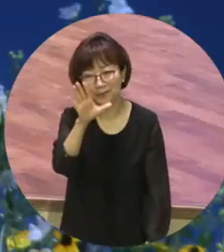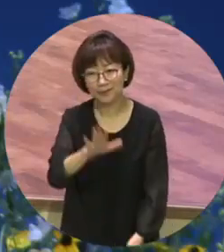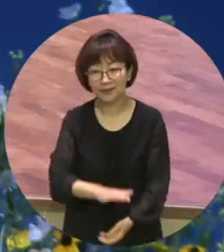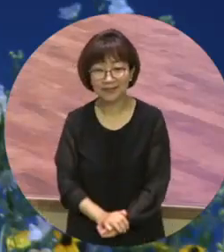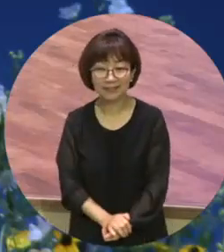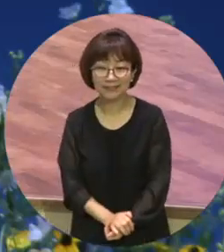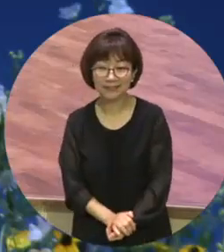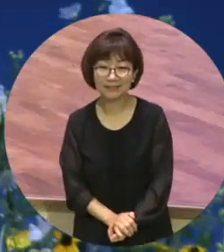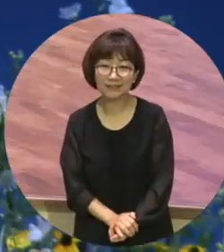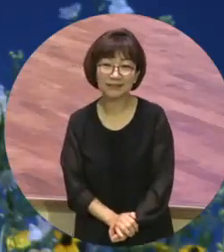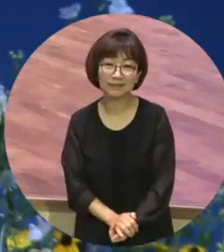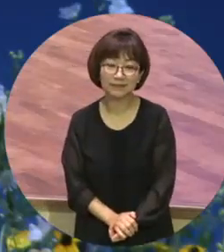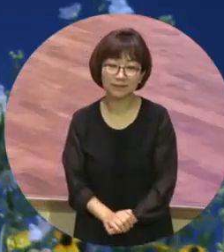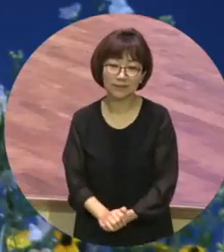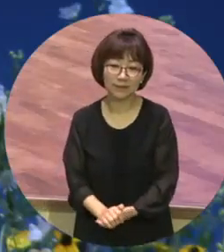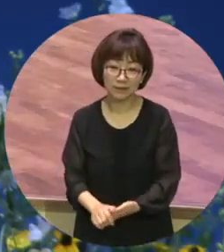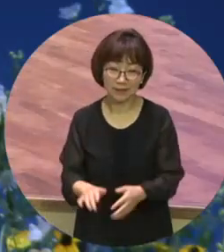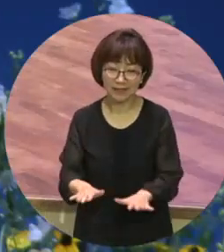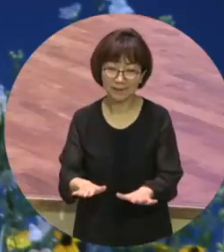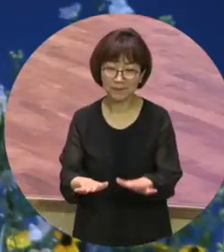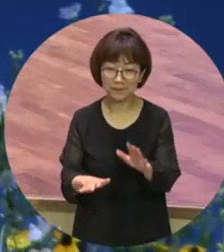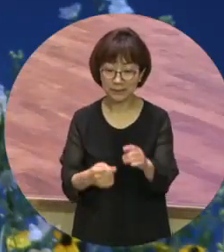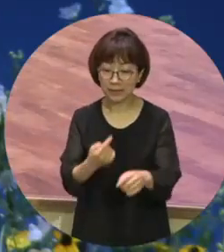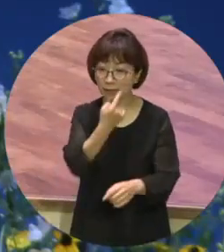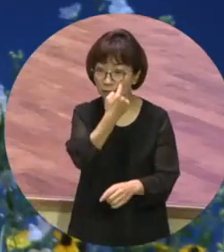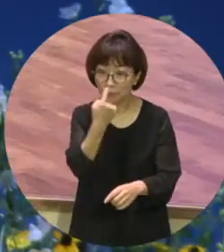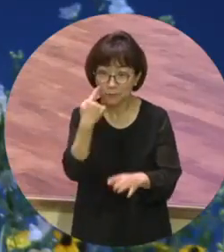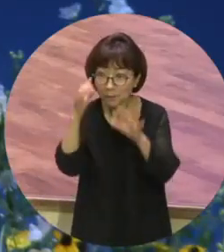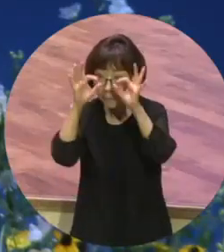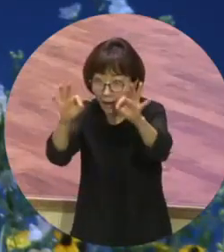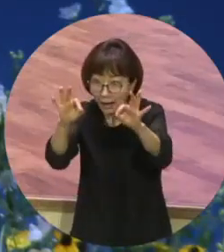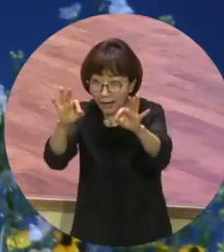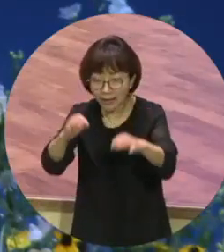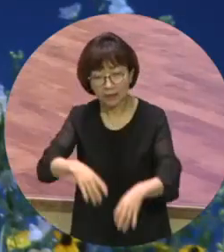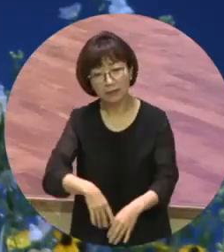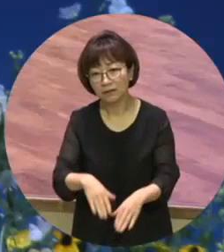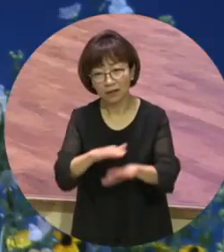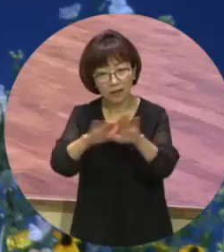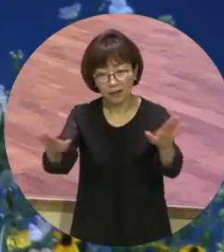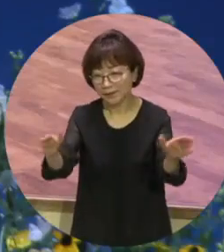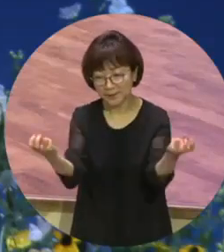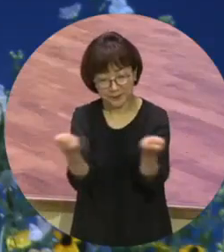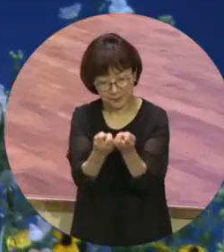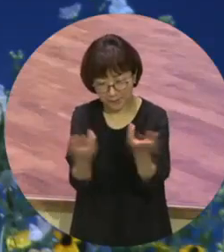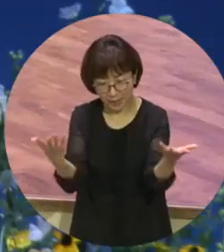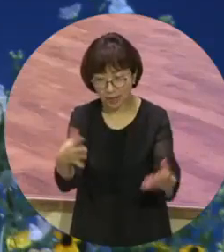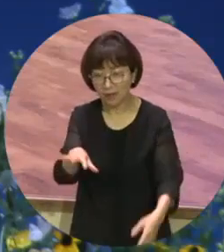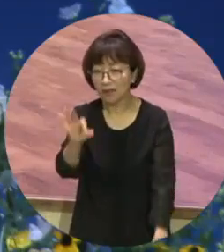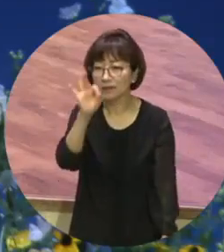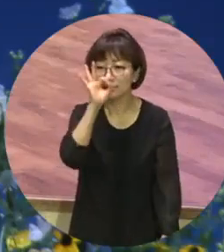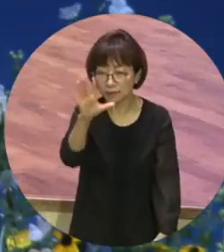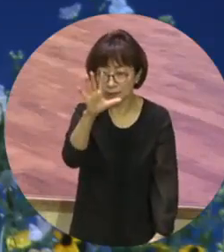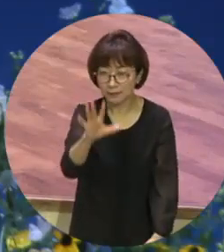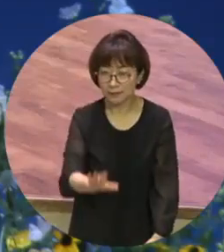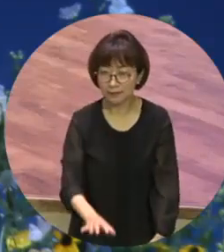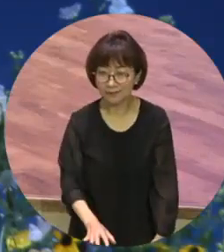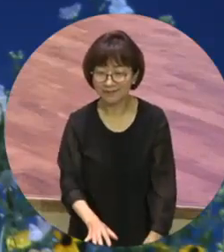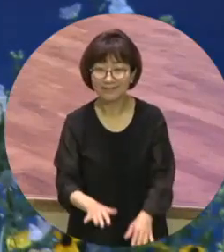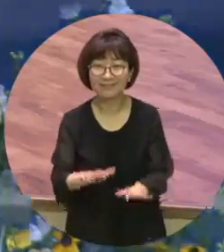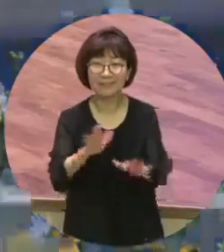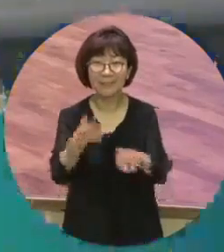무슨 말입니까? 현실적으로 해결책이 없고 불가능합니다. 자, 8절